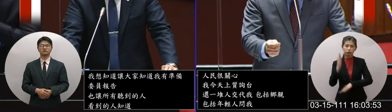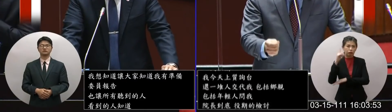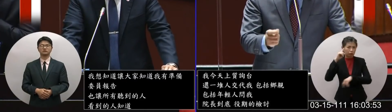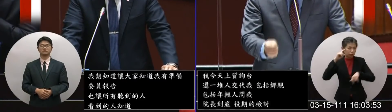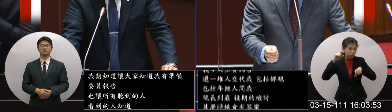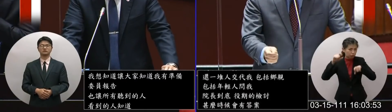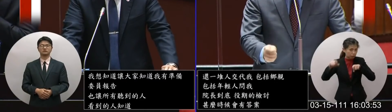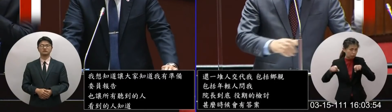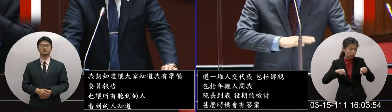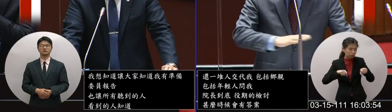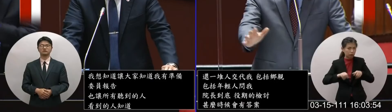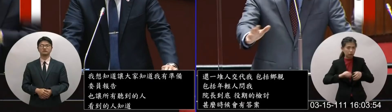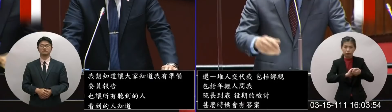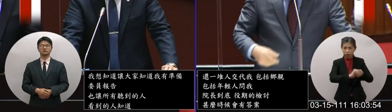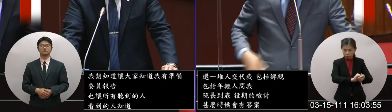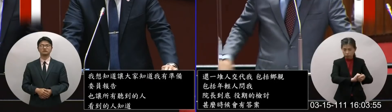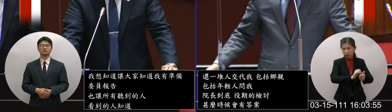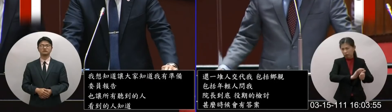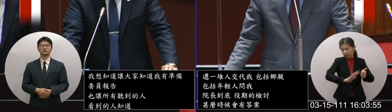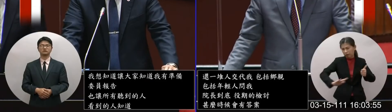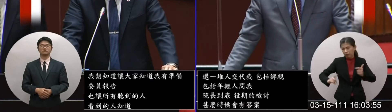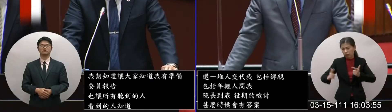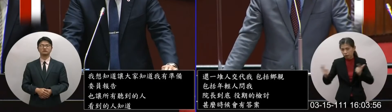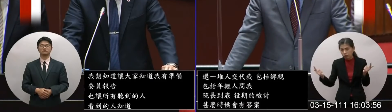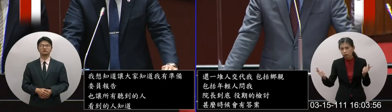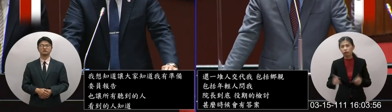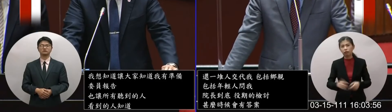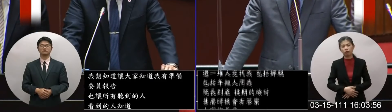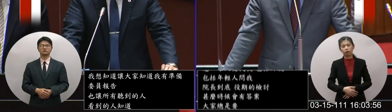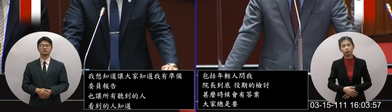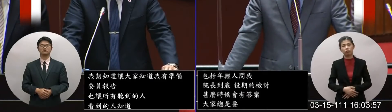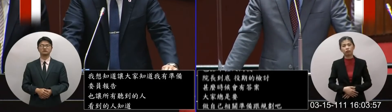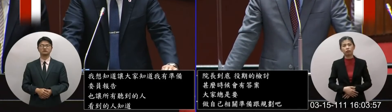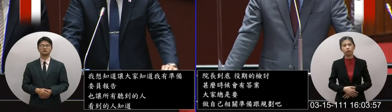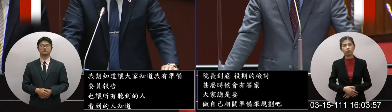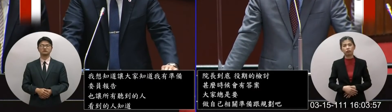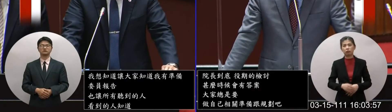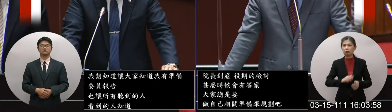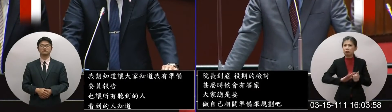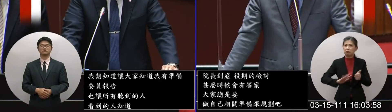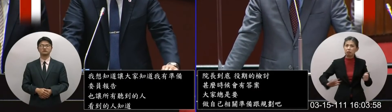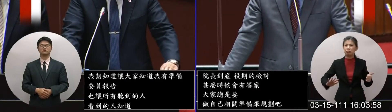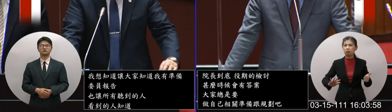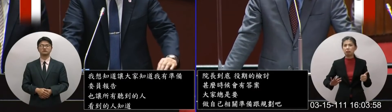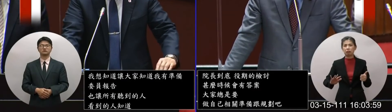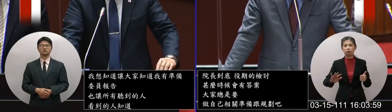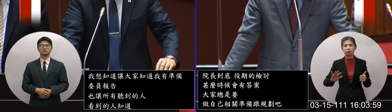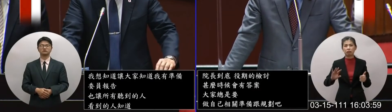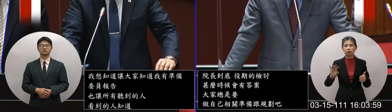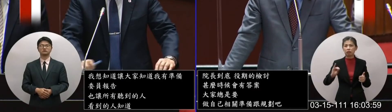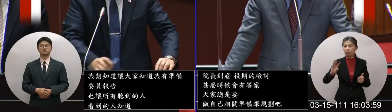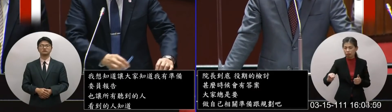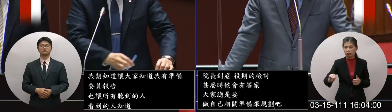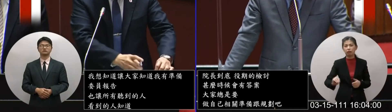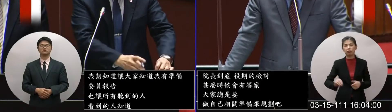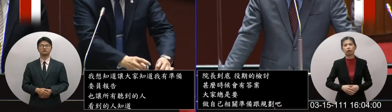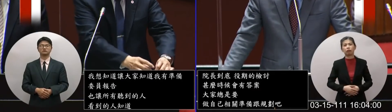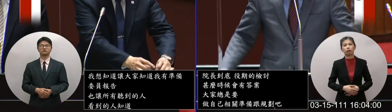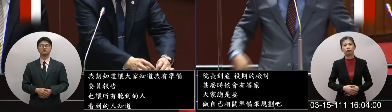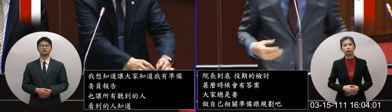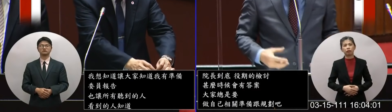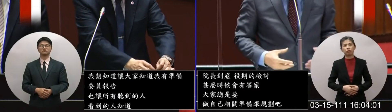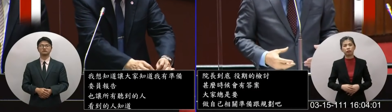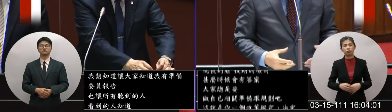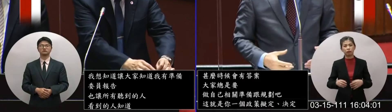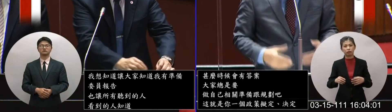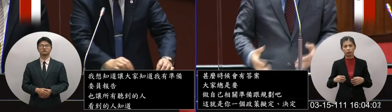的底定决定，它影响到不要说百万人啊，都有可能千万人啊，因为